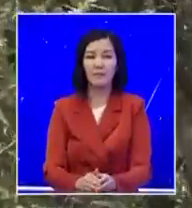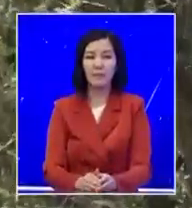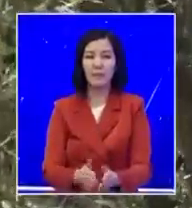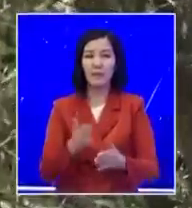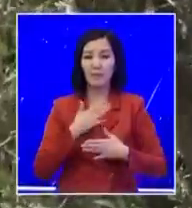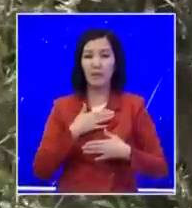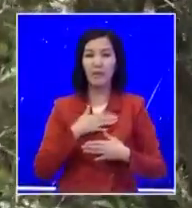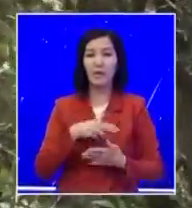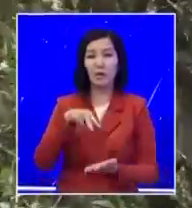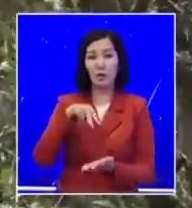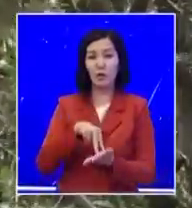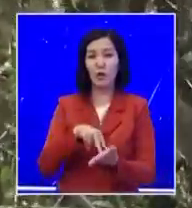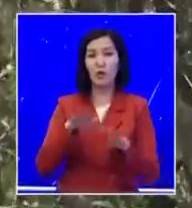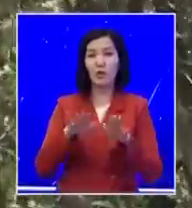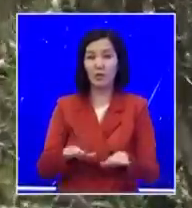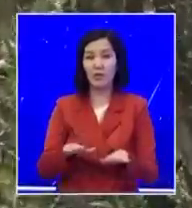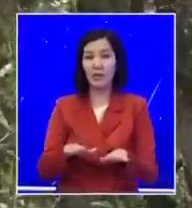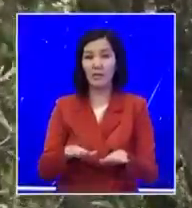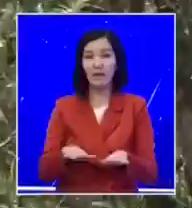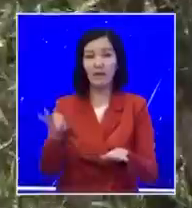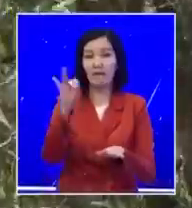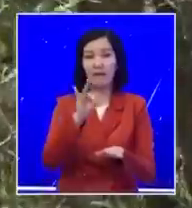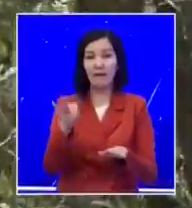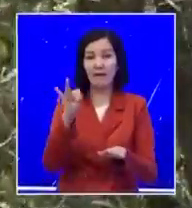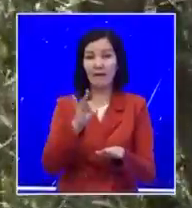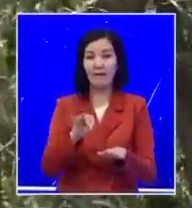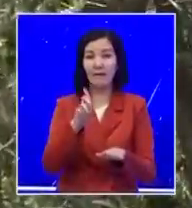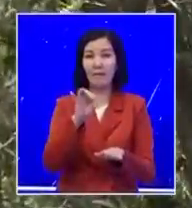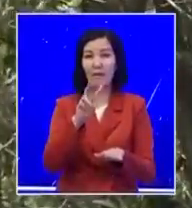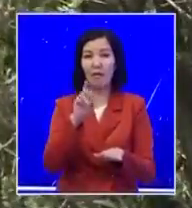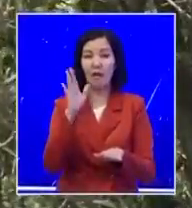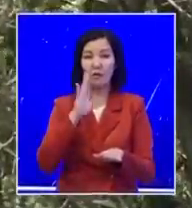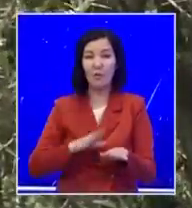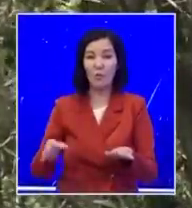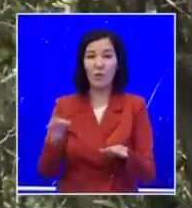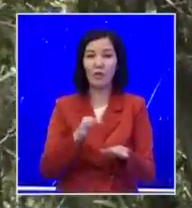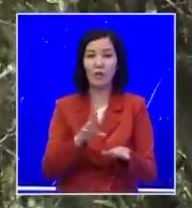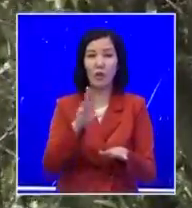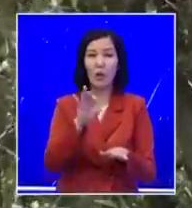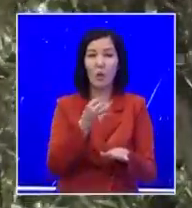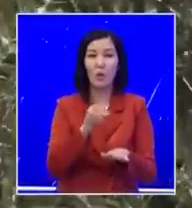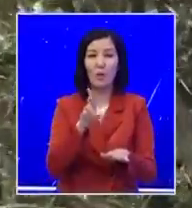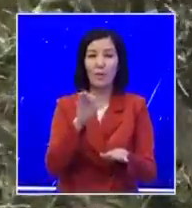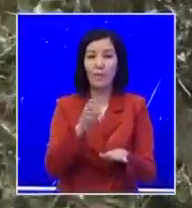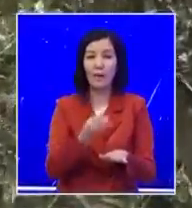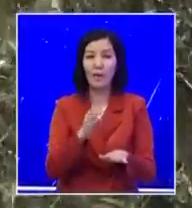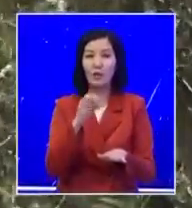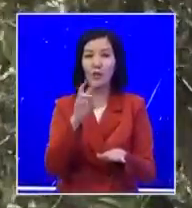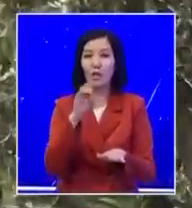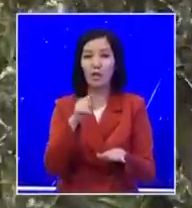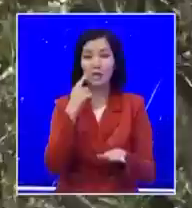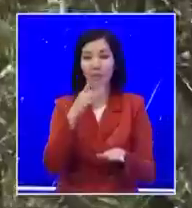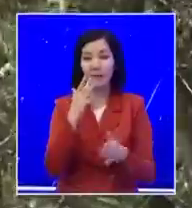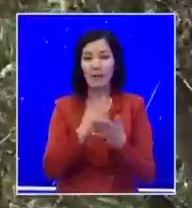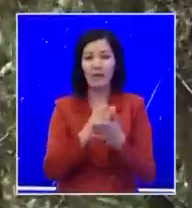тұрған жер дәл сондай қанды тарихтың табы қалған Балқаш өңіріндегі Ойбай Шенгел деп аталатын жер. Иә, дұрыс естіп